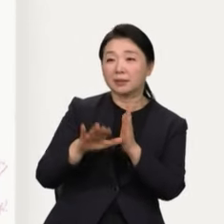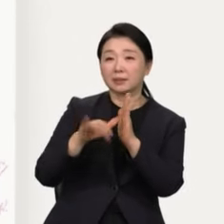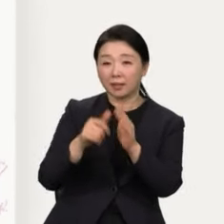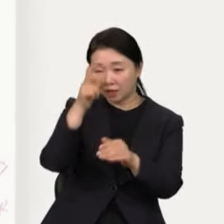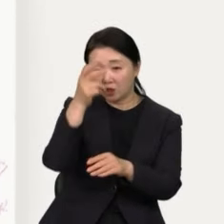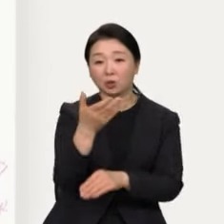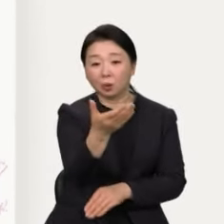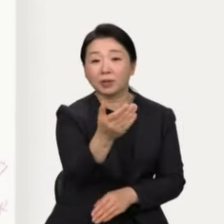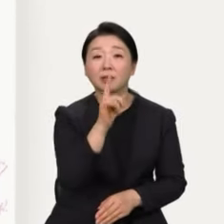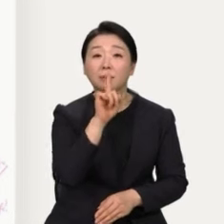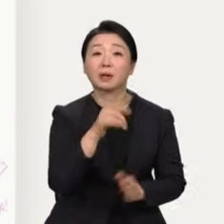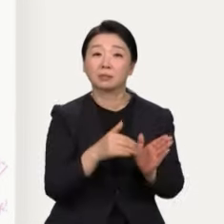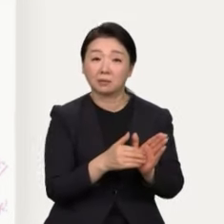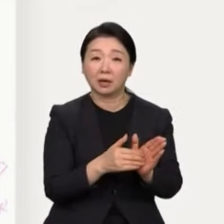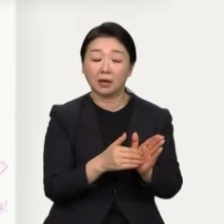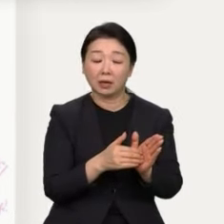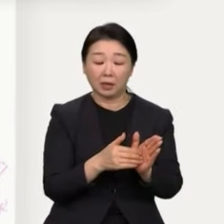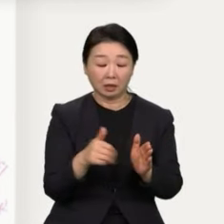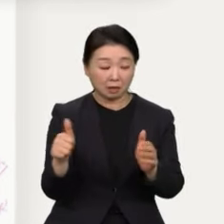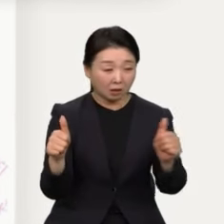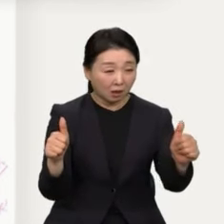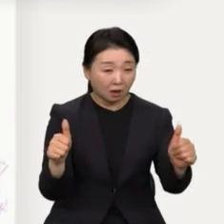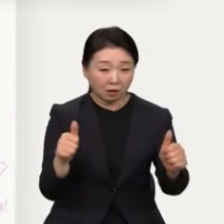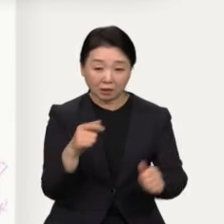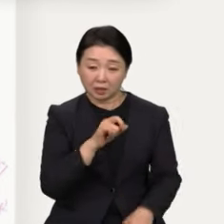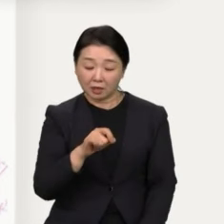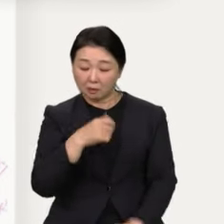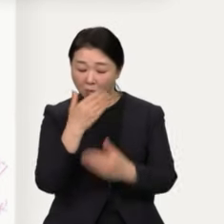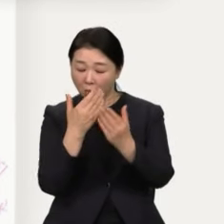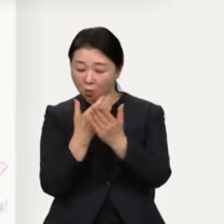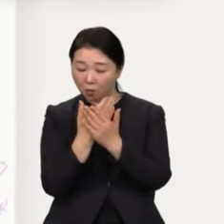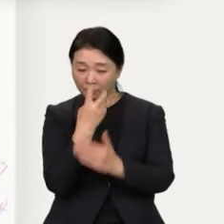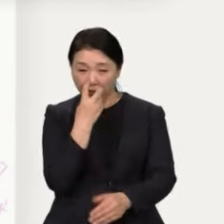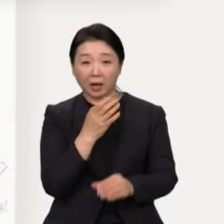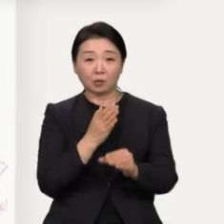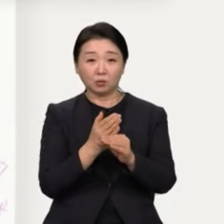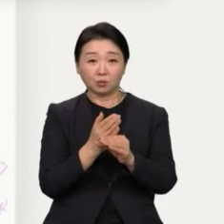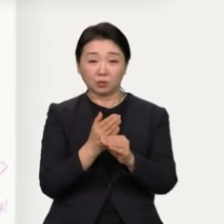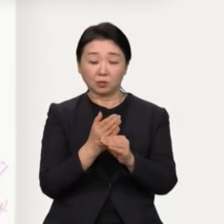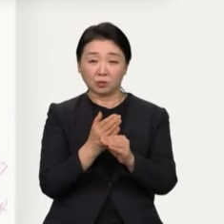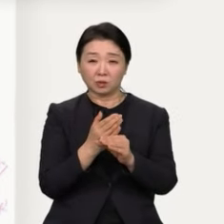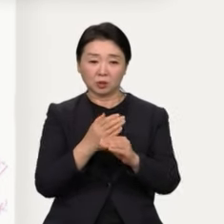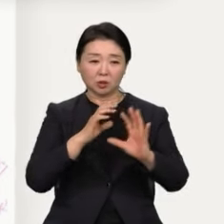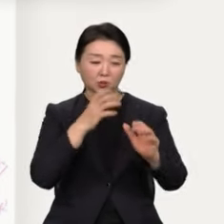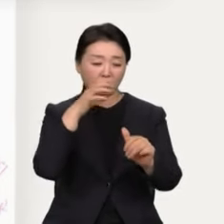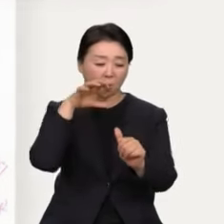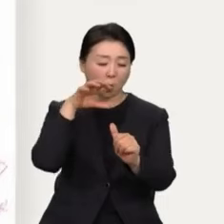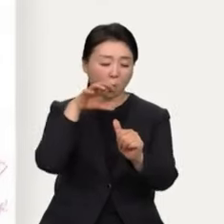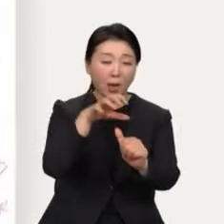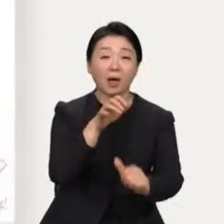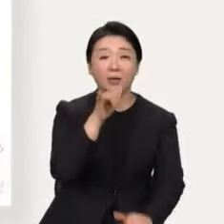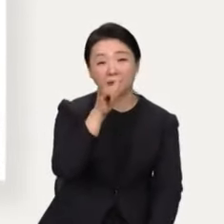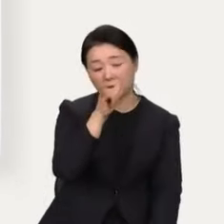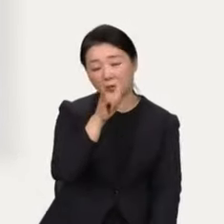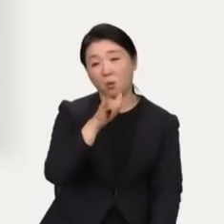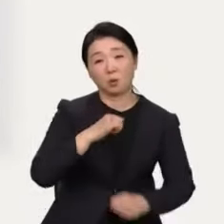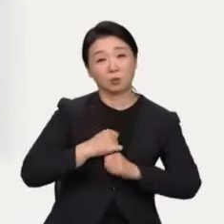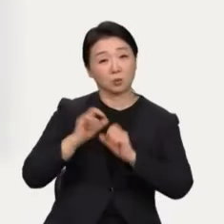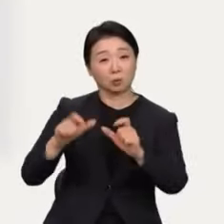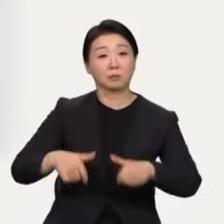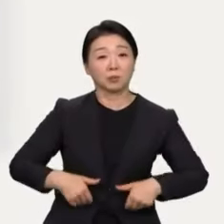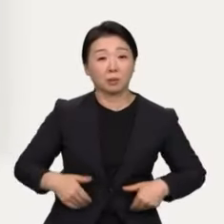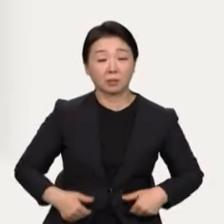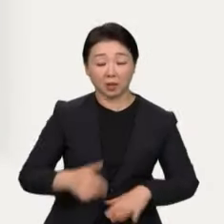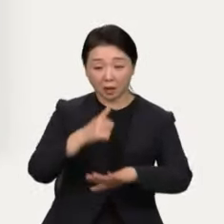있습니다. 양쪽에 모두 기자들이 예의주시하고 있다, 외압 의혹이 나올 수 있다고 경고합니다. 조사